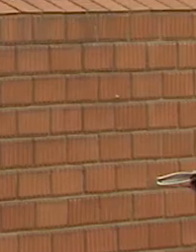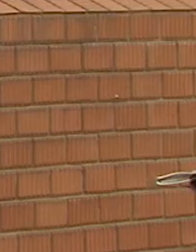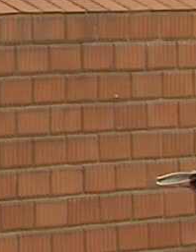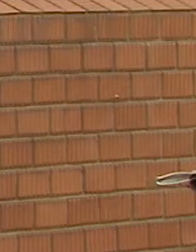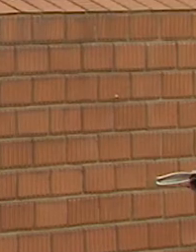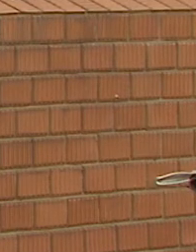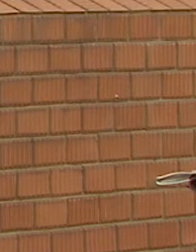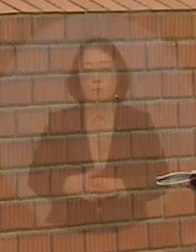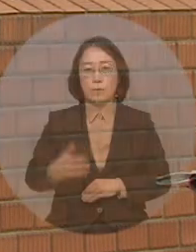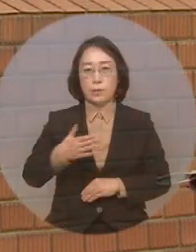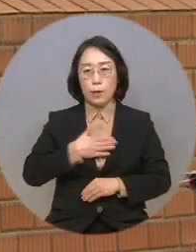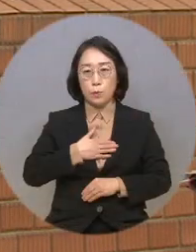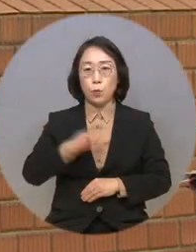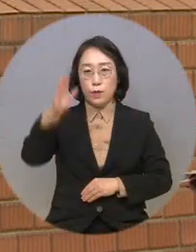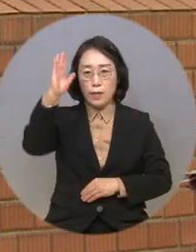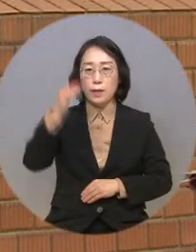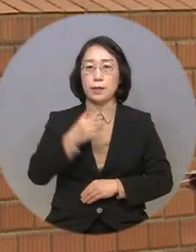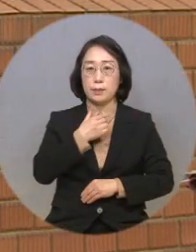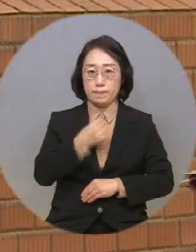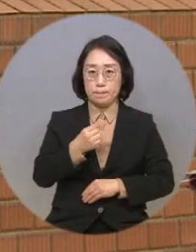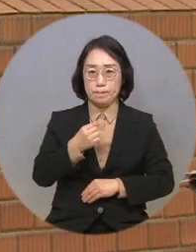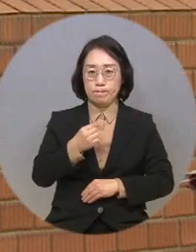전달하세요. 나도 말 좀 합시다.